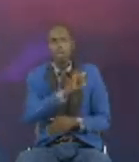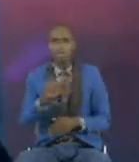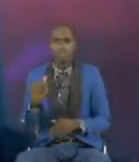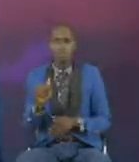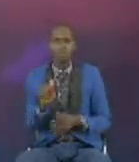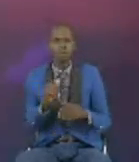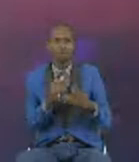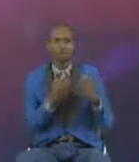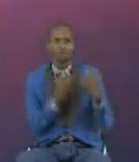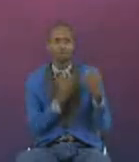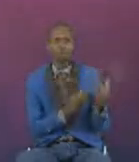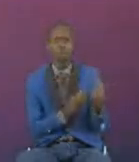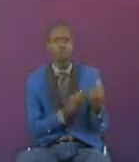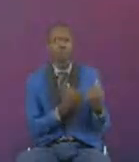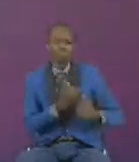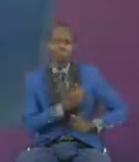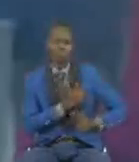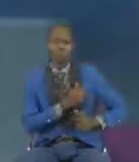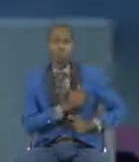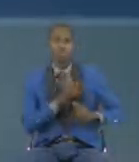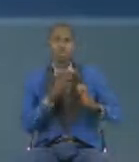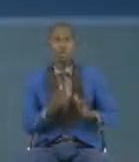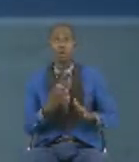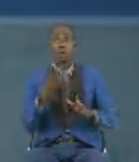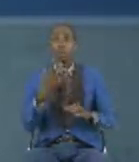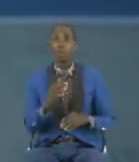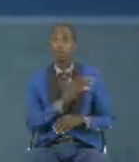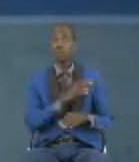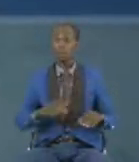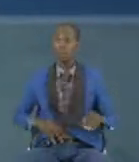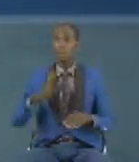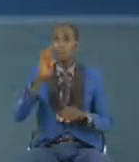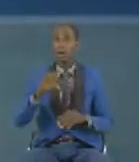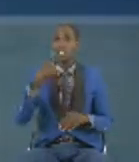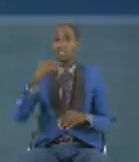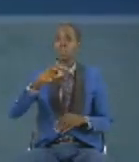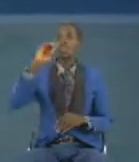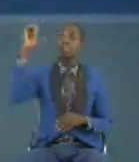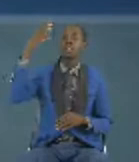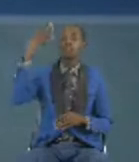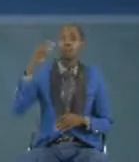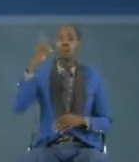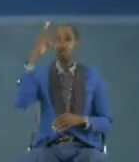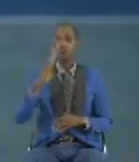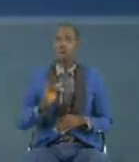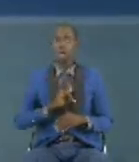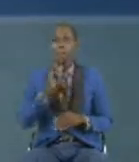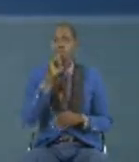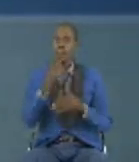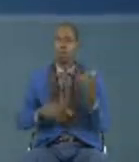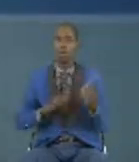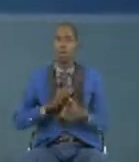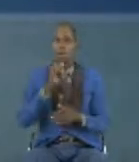Un soldat courageux de Jésus-Christ, par la grâce de Dieu, je suis ce que je suis.